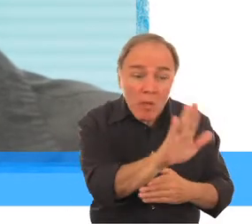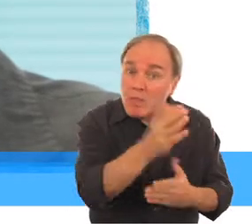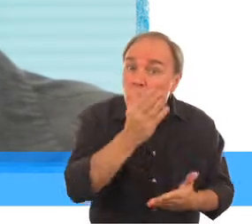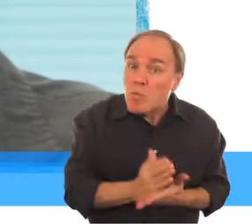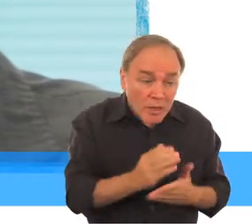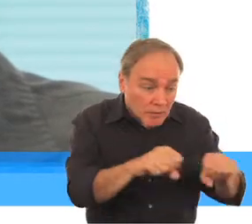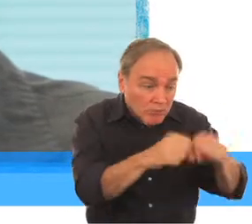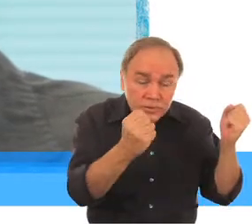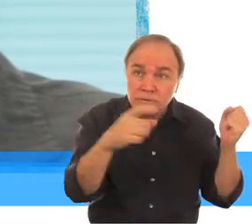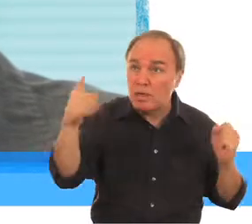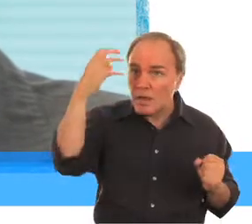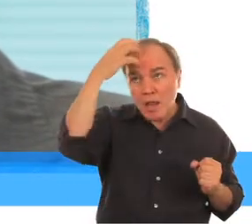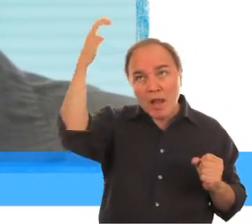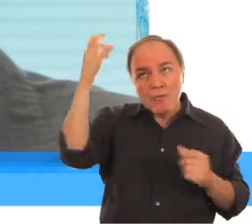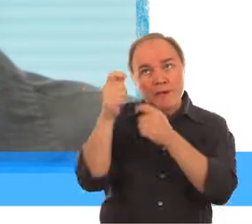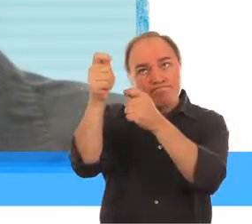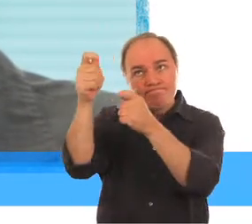enfants.